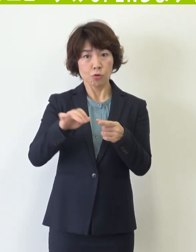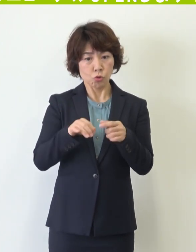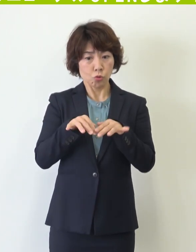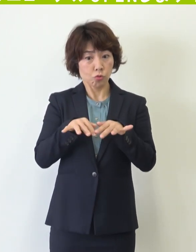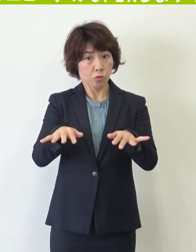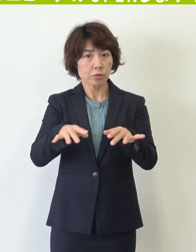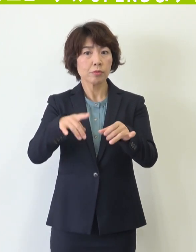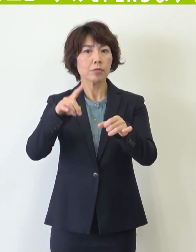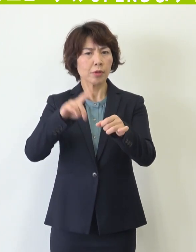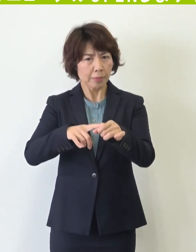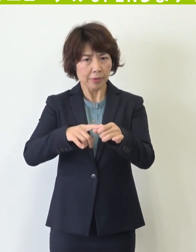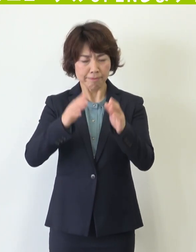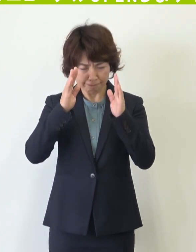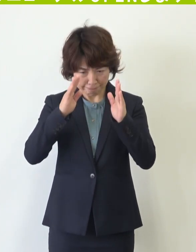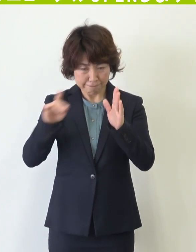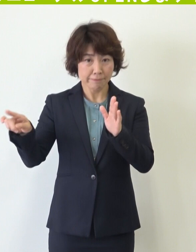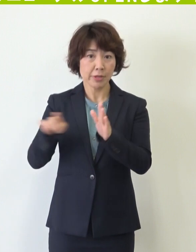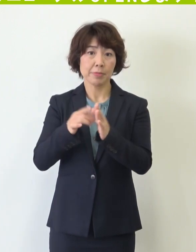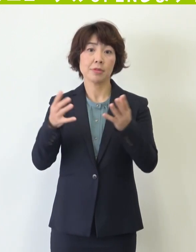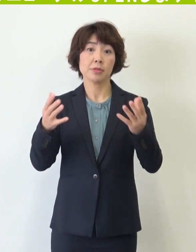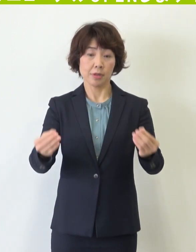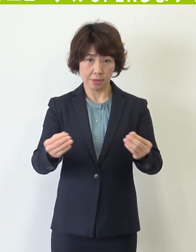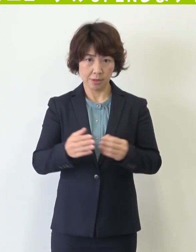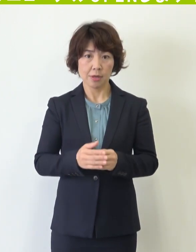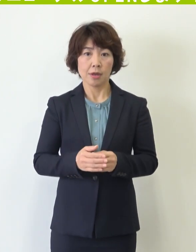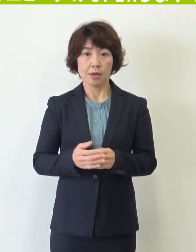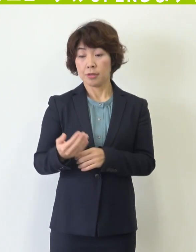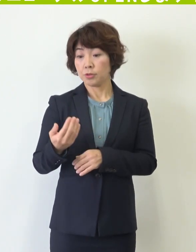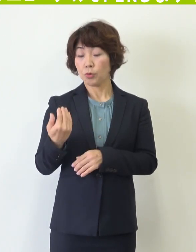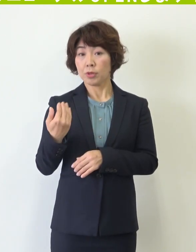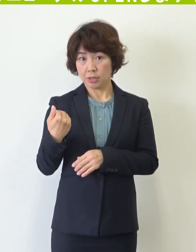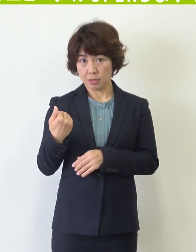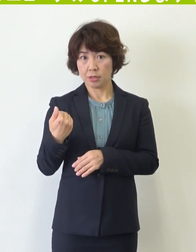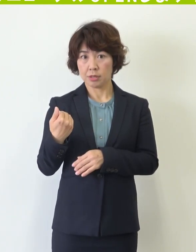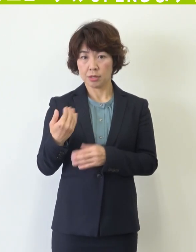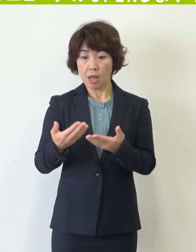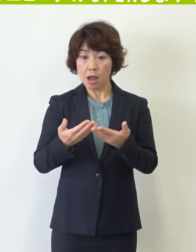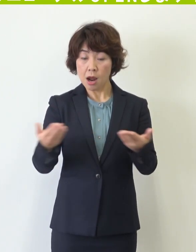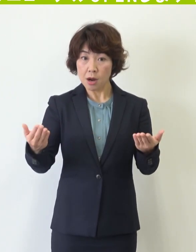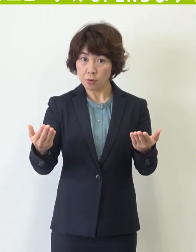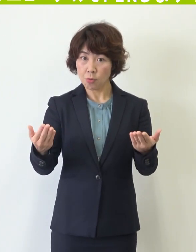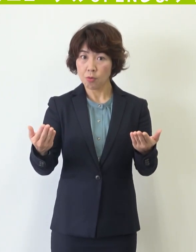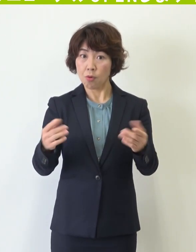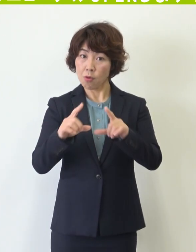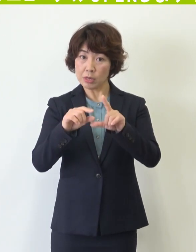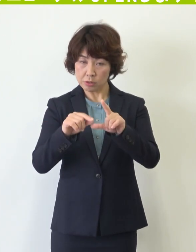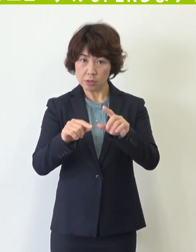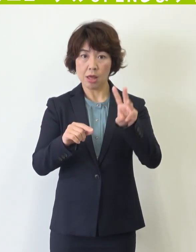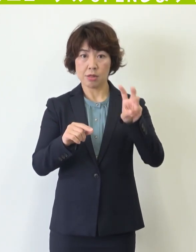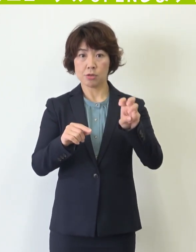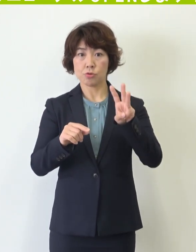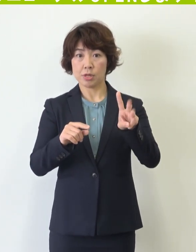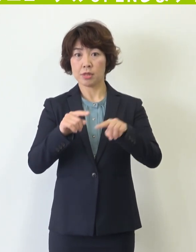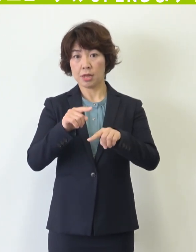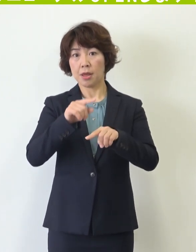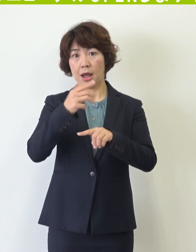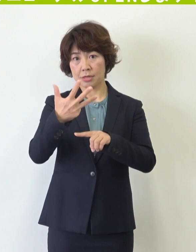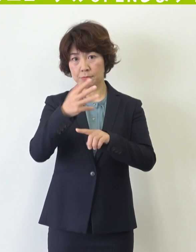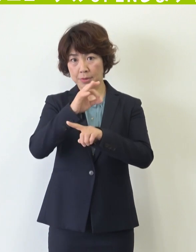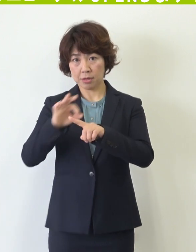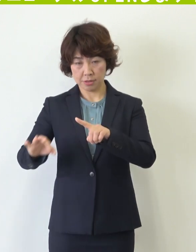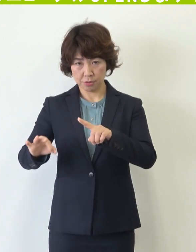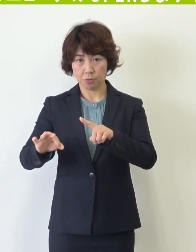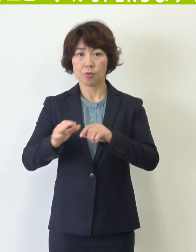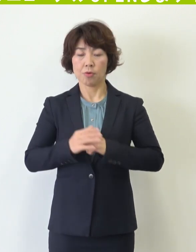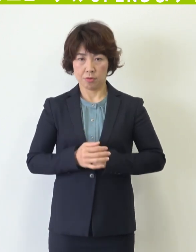推進ということに力を入れてまいりましたあの直近でですね発行が a33.8%という